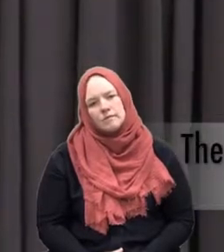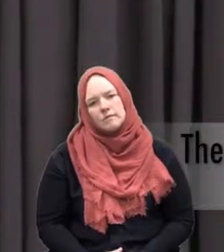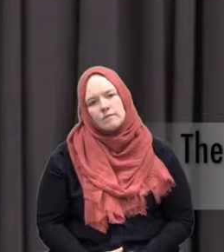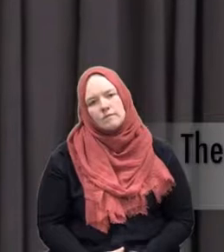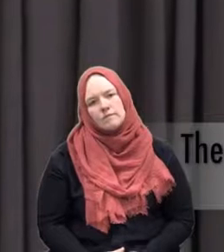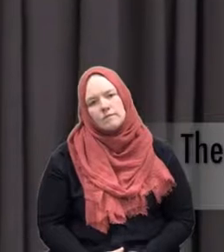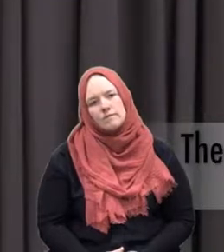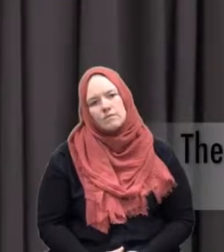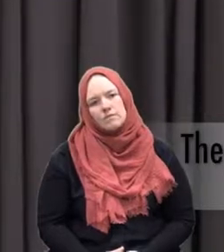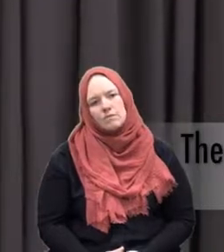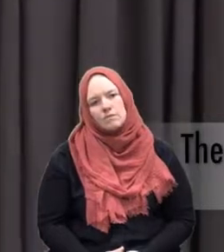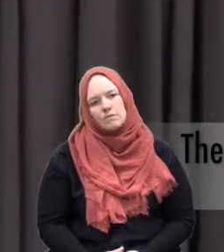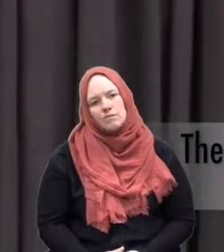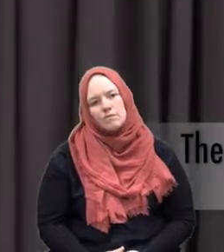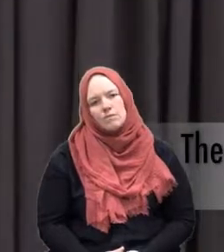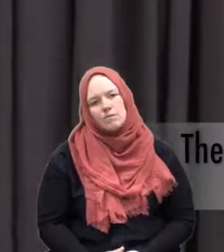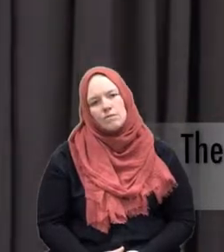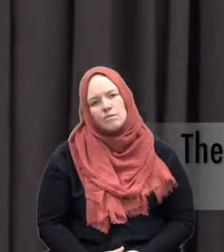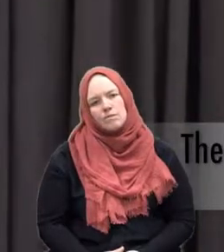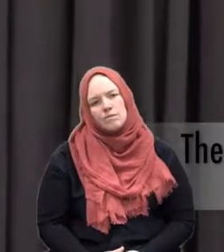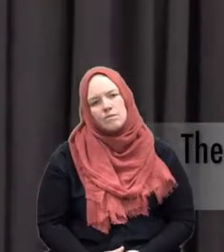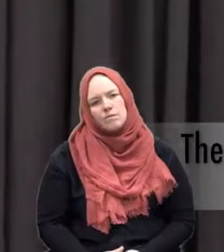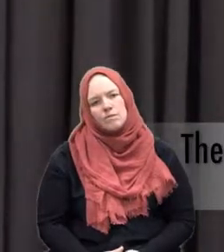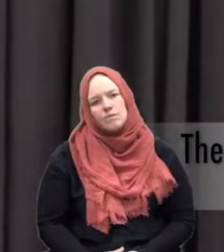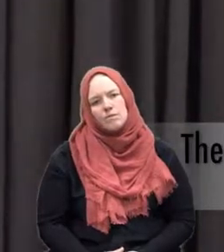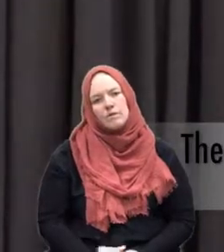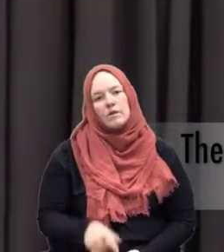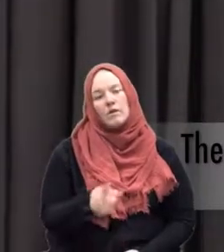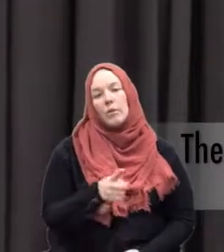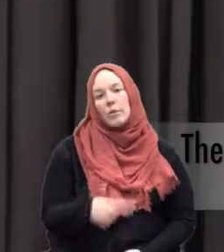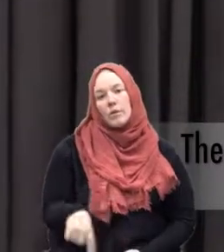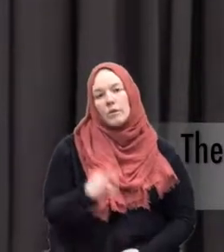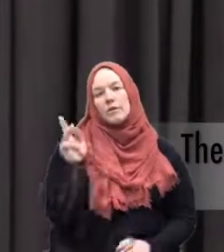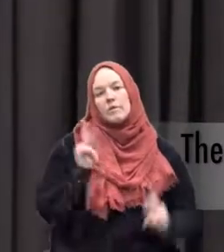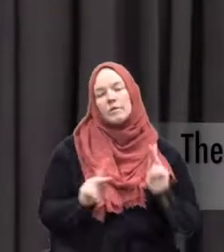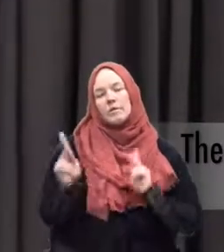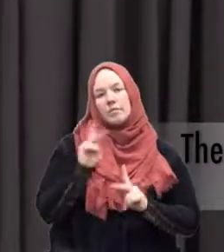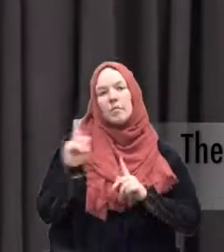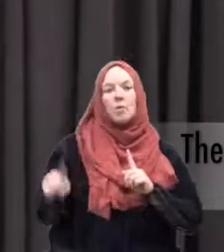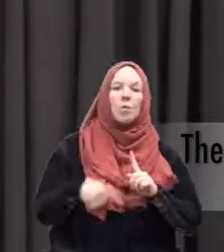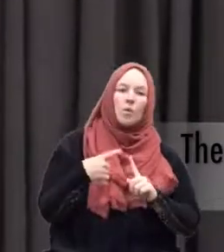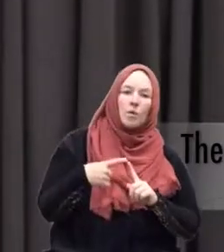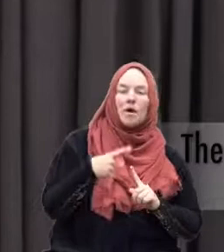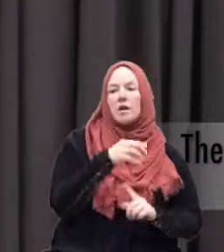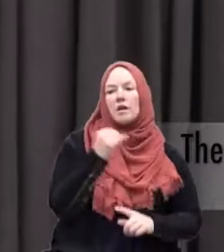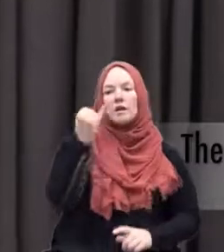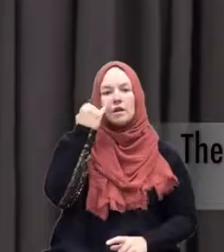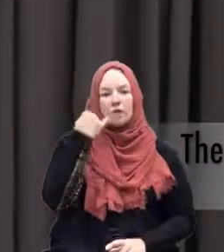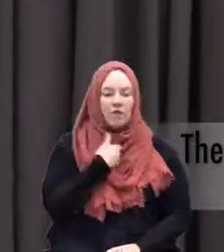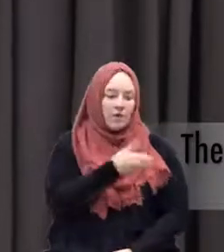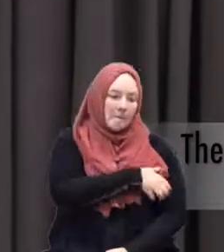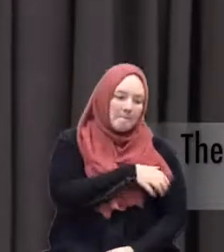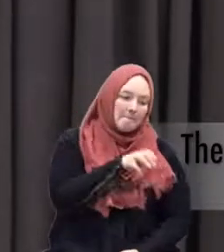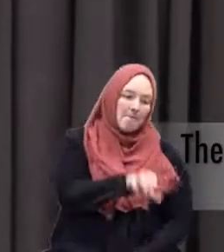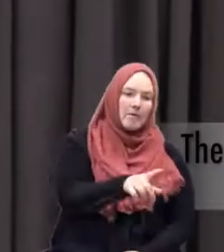عَنِ الْمُنْكَرِ وَلِلَّهِ عَاقِبَةُ الْأُمُورِ. Those that when and if